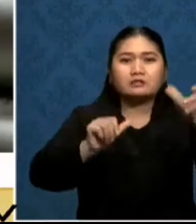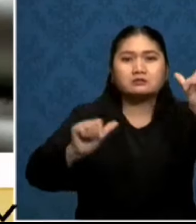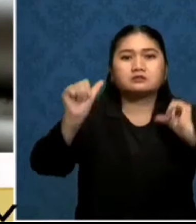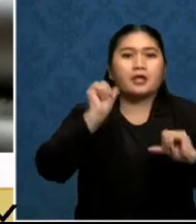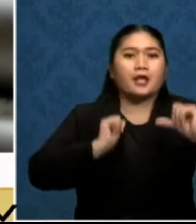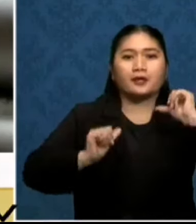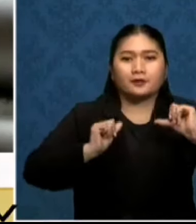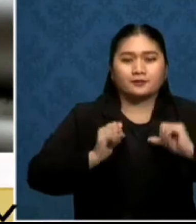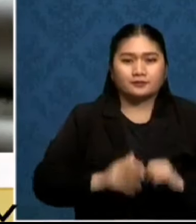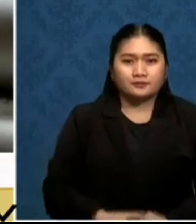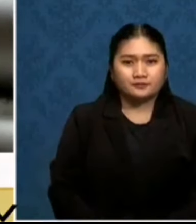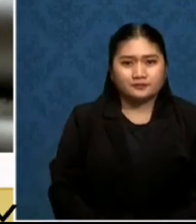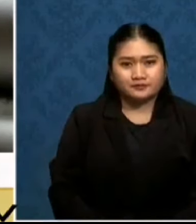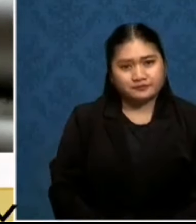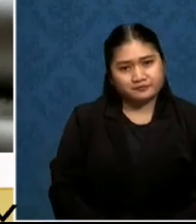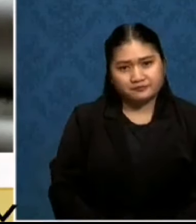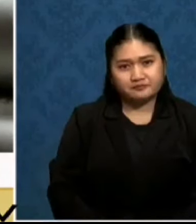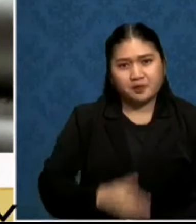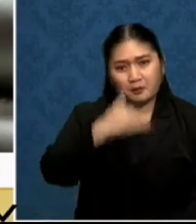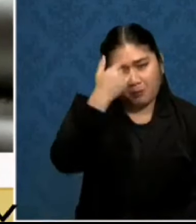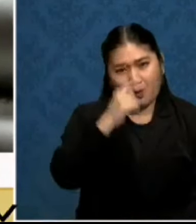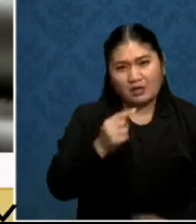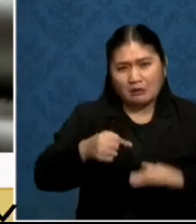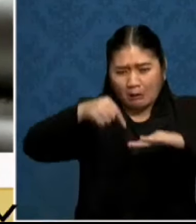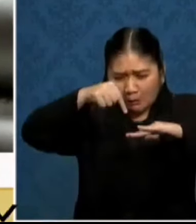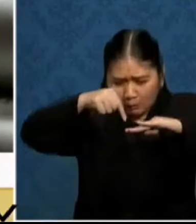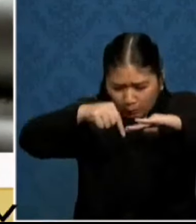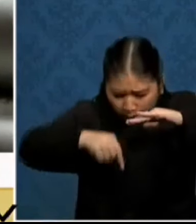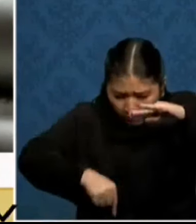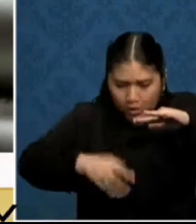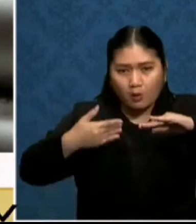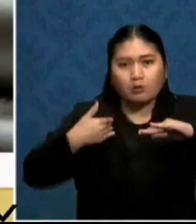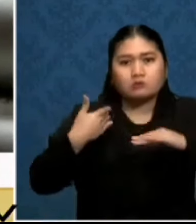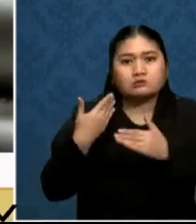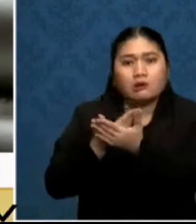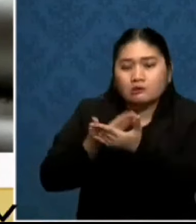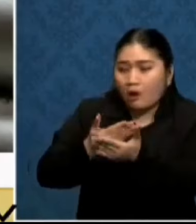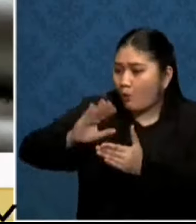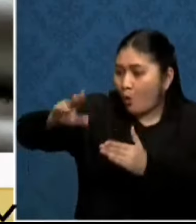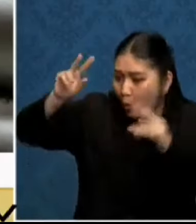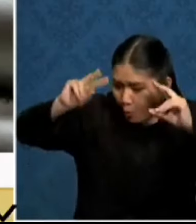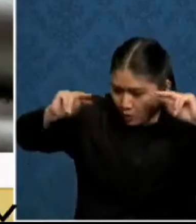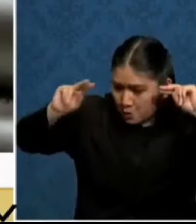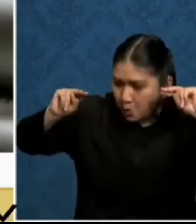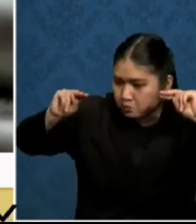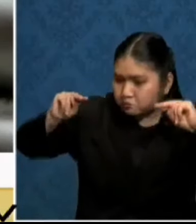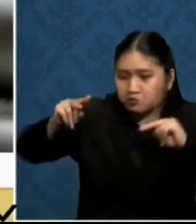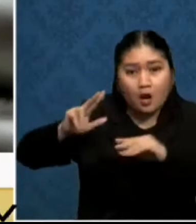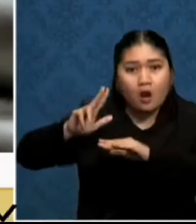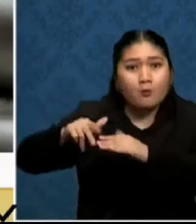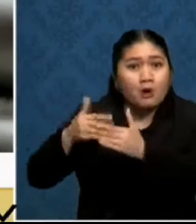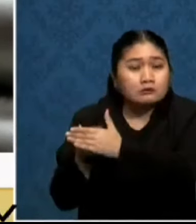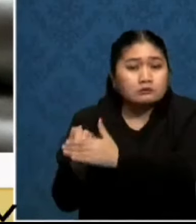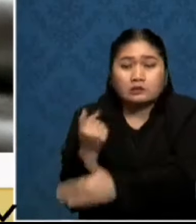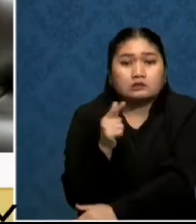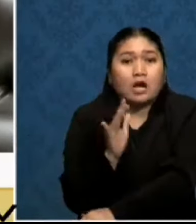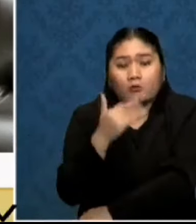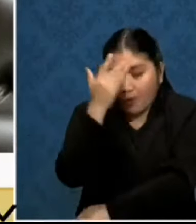ครับเพราะพอลงลึกงบนายกเองยังไม่ได้ใช้เพราะจะยักไว้เอามา